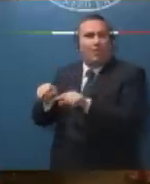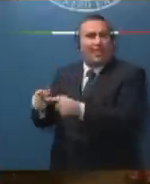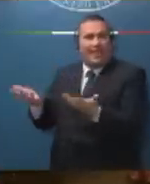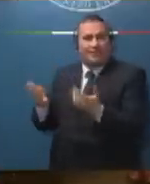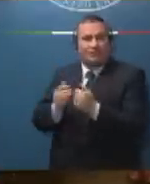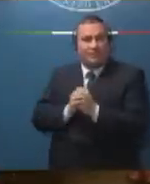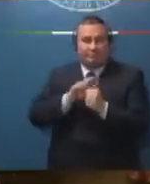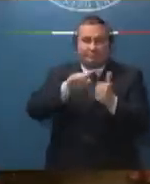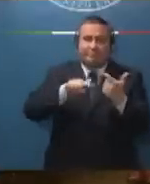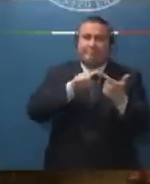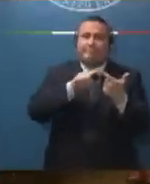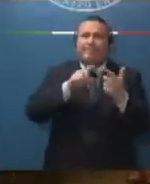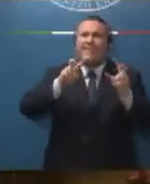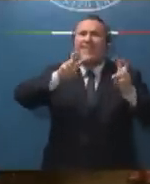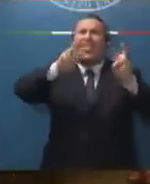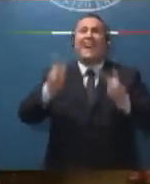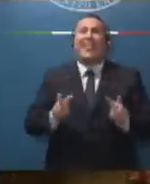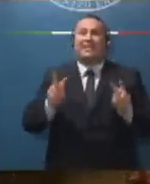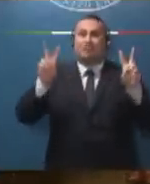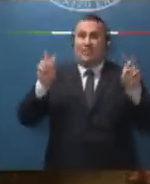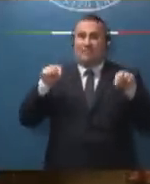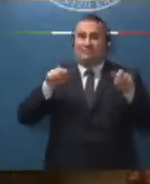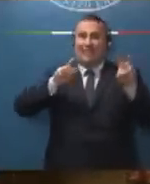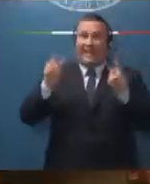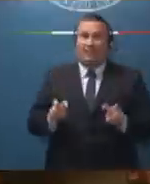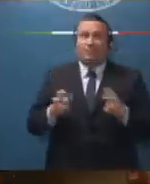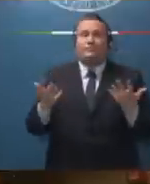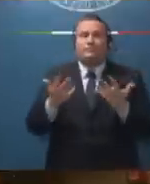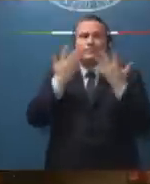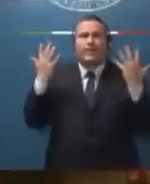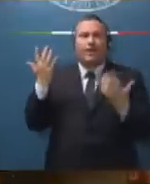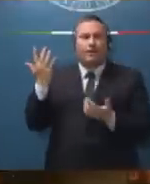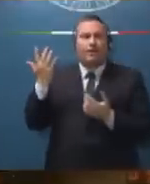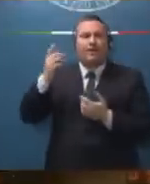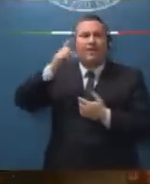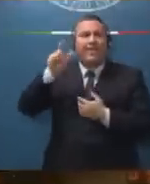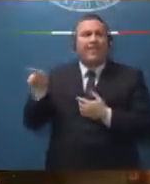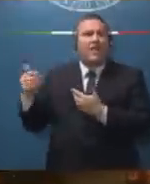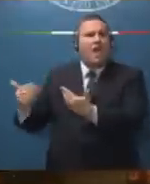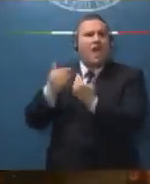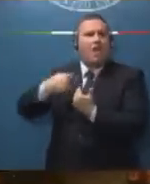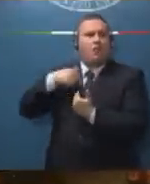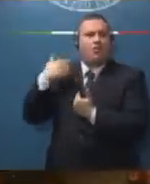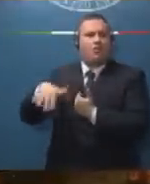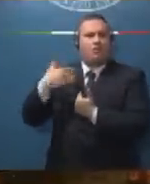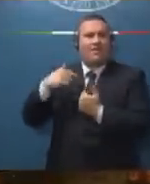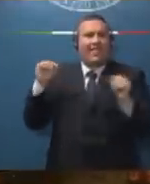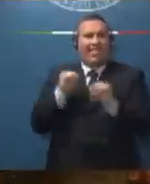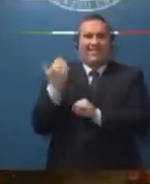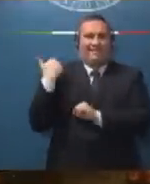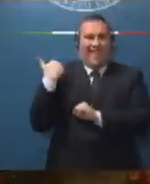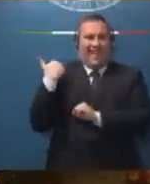l'energia l'Italia ci ha aiutata a superare questa questo inverno dobbiamo prepararci per il prossimo